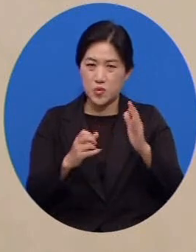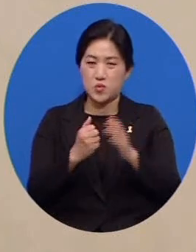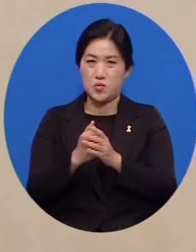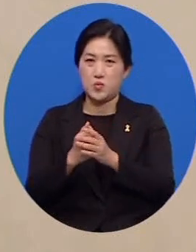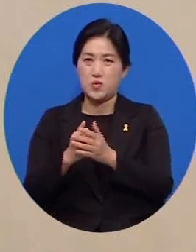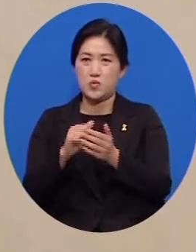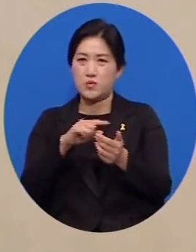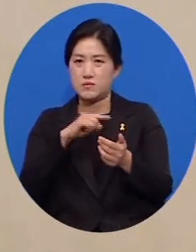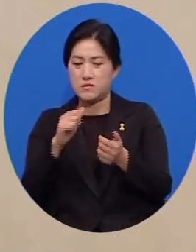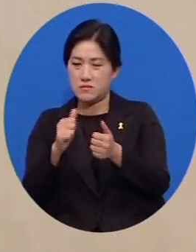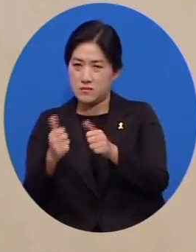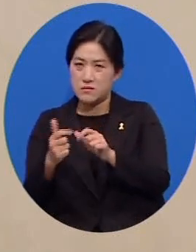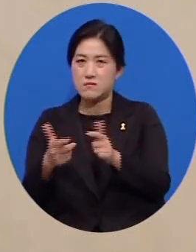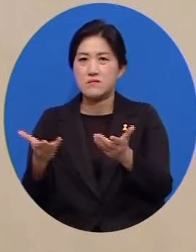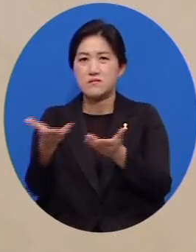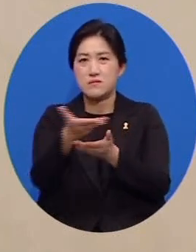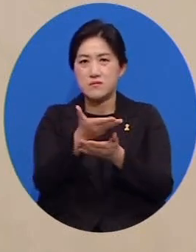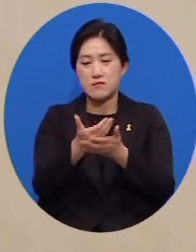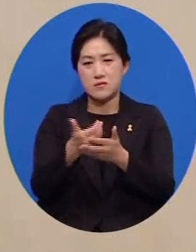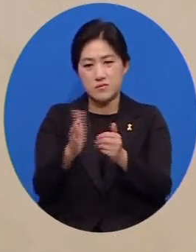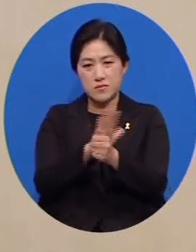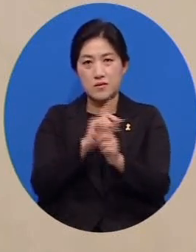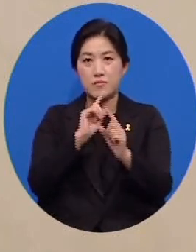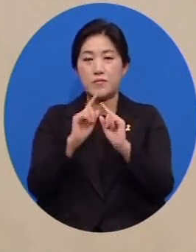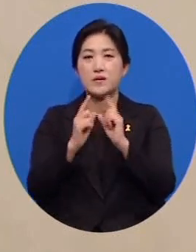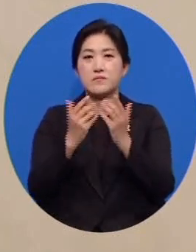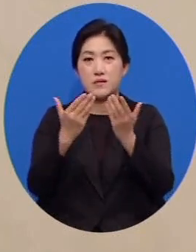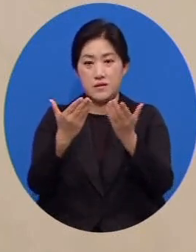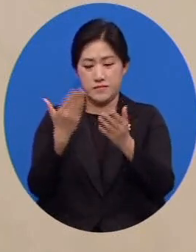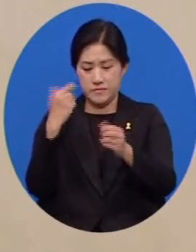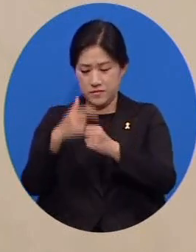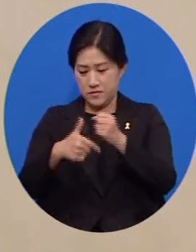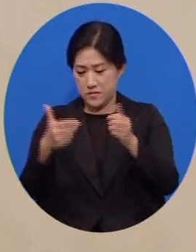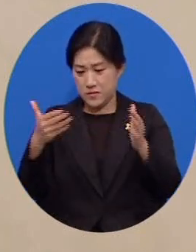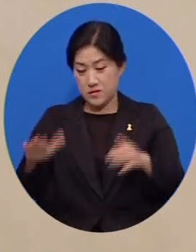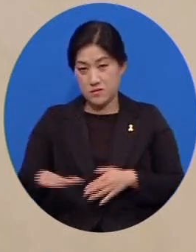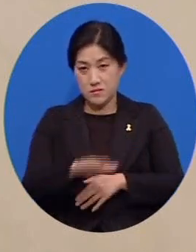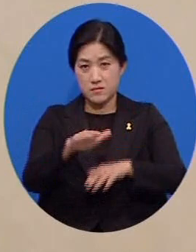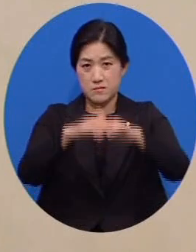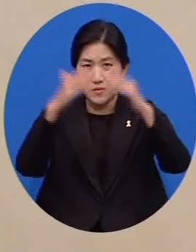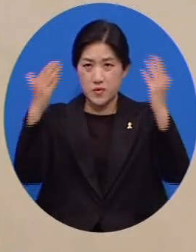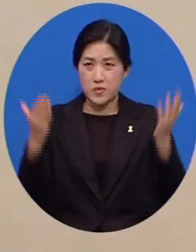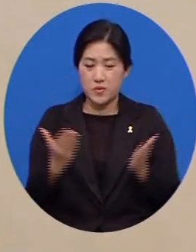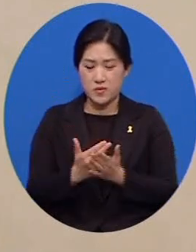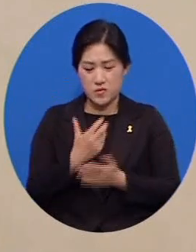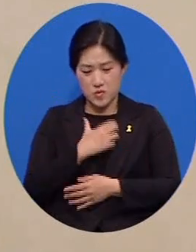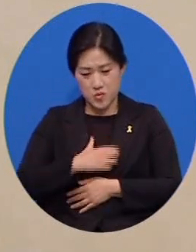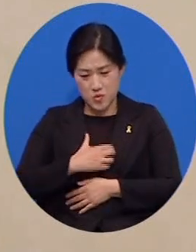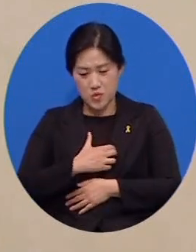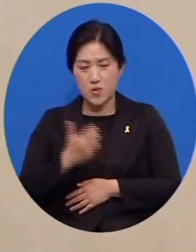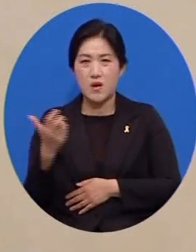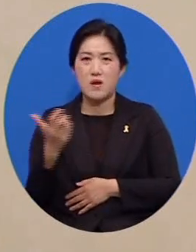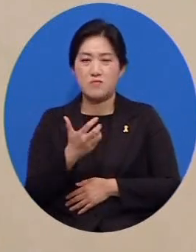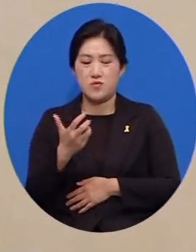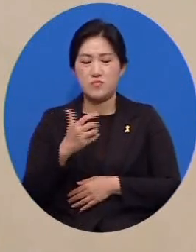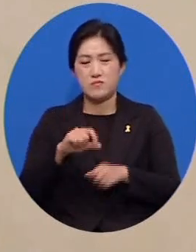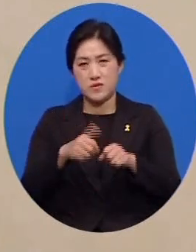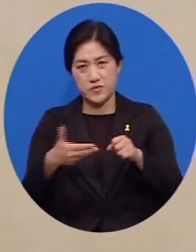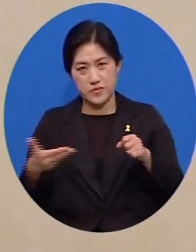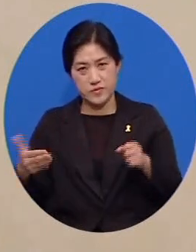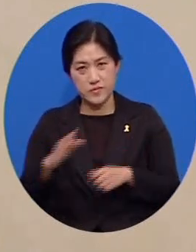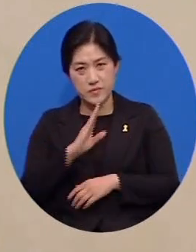드립니다. 지난 6년은 우리 모두에게 고통과 아픔의